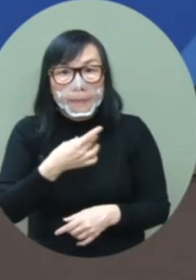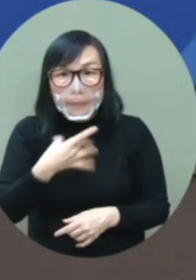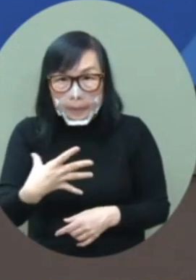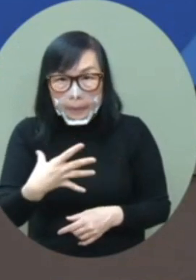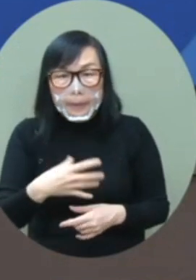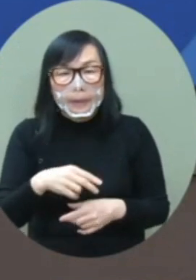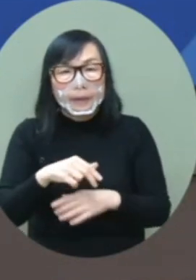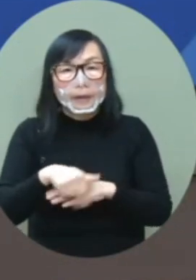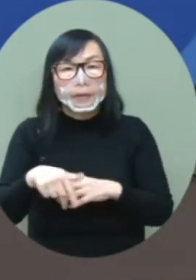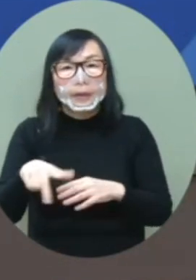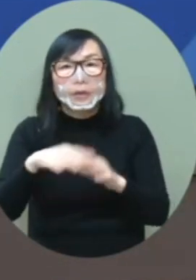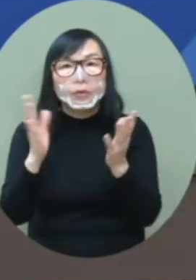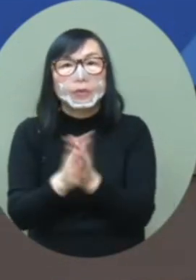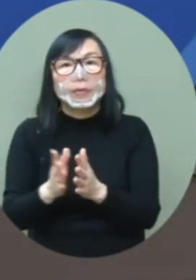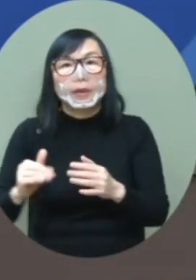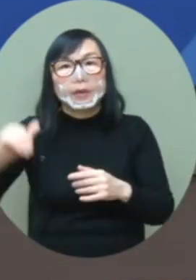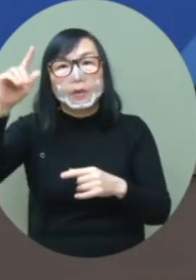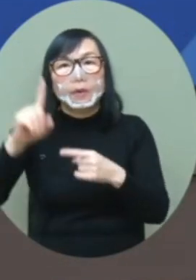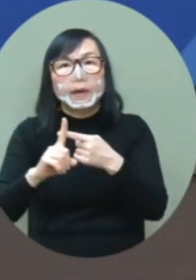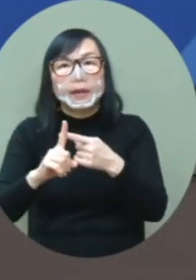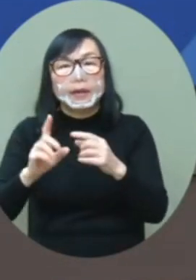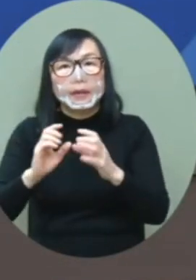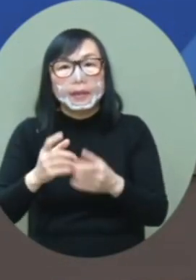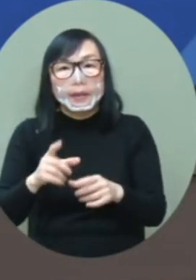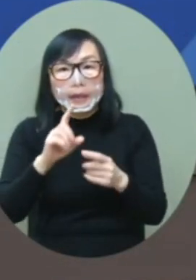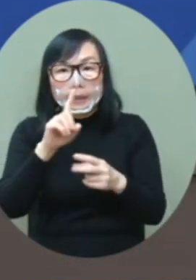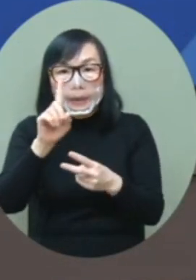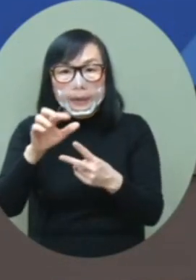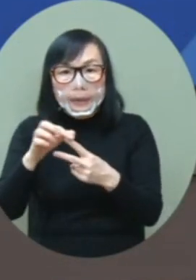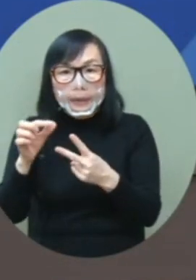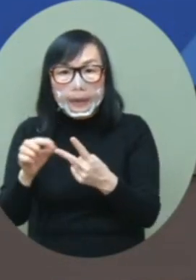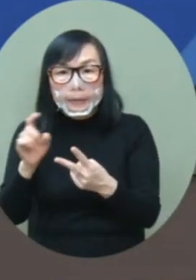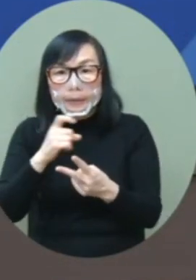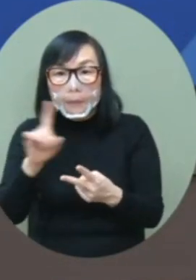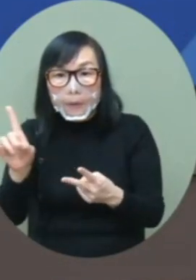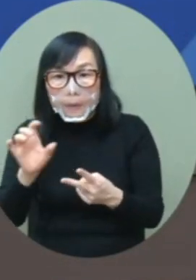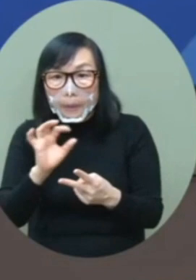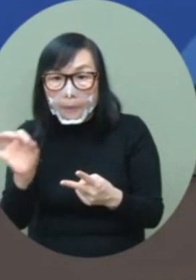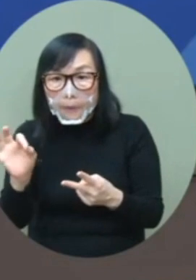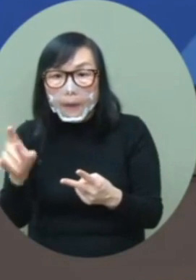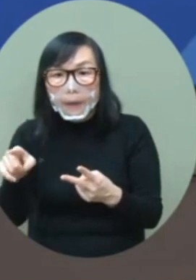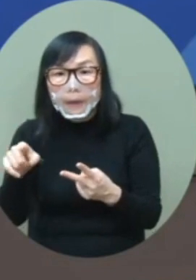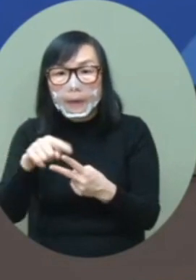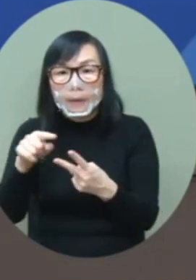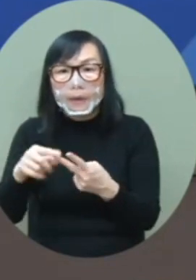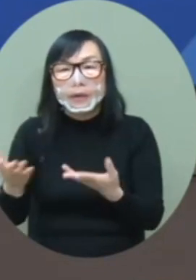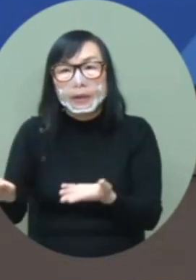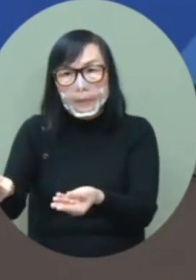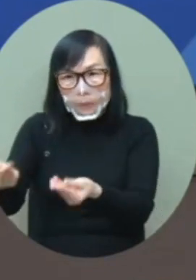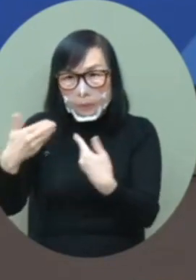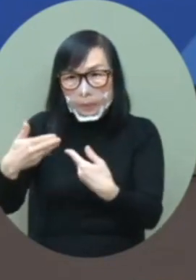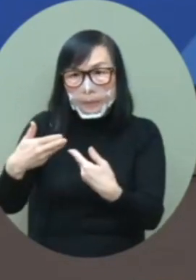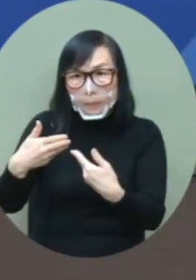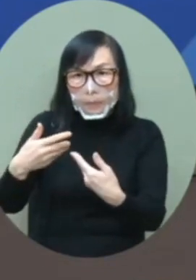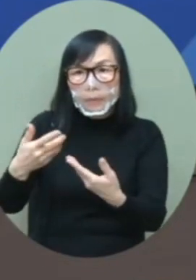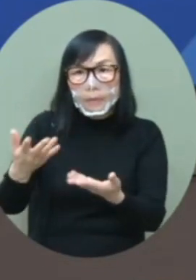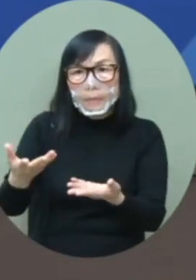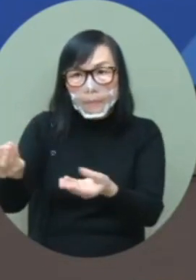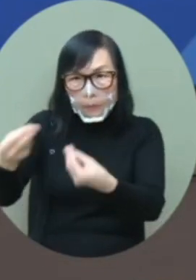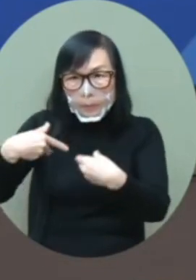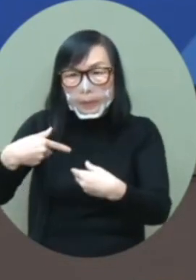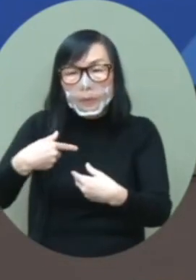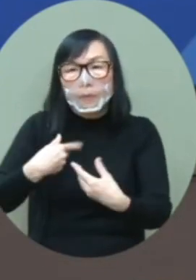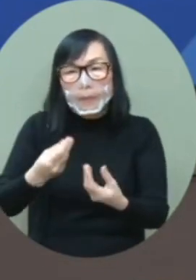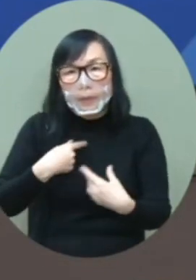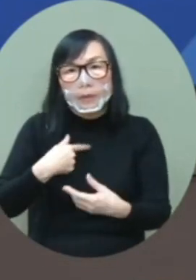接種計劃，呢啲全部都係高危因素。有冇得揀，其實都係視乎我哋供應到俾我哋有啲咩喺在手嘅啫。我